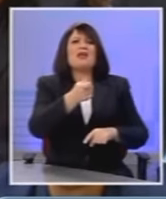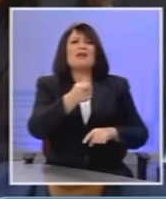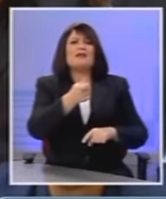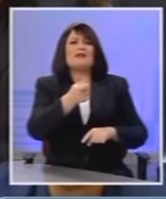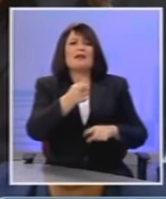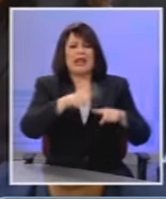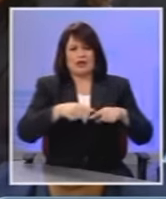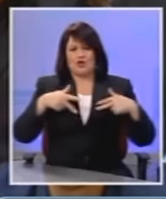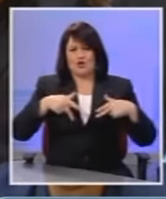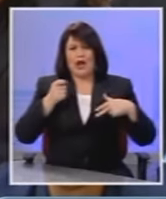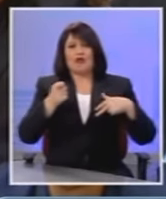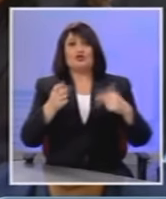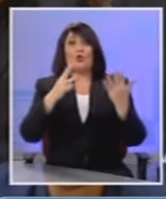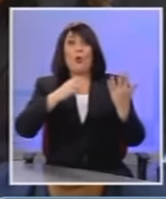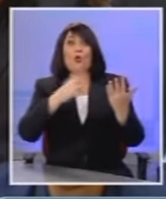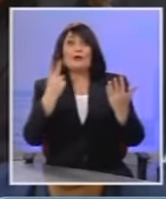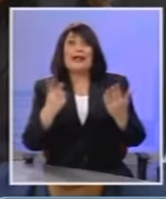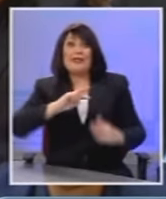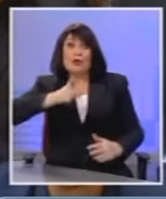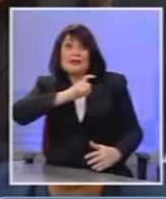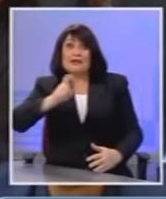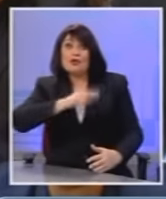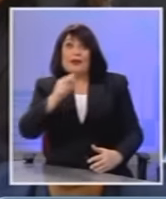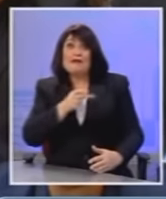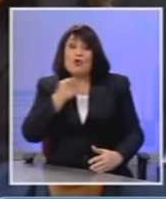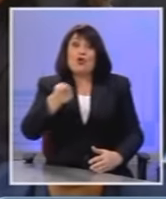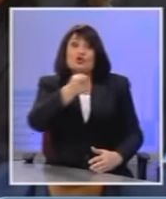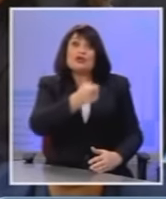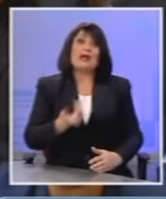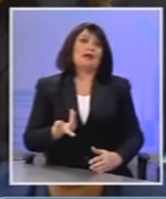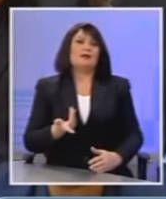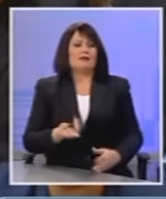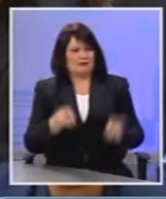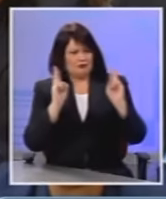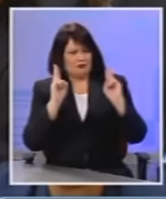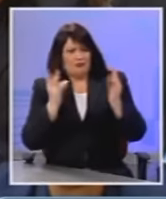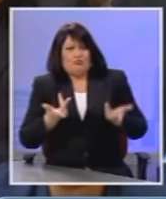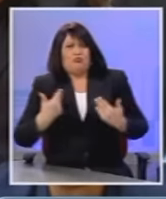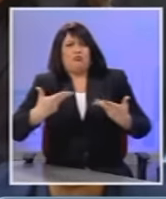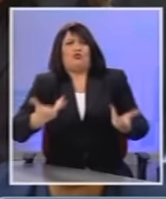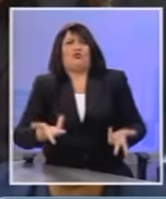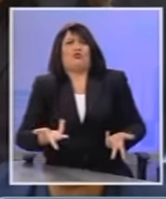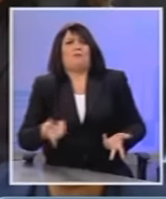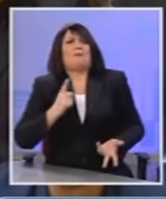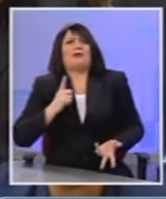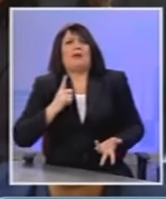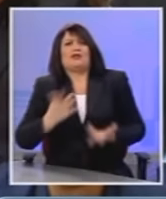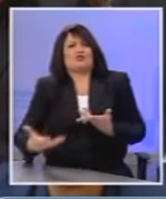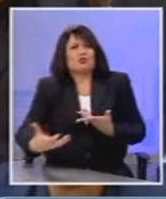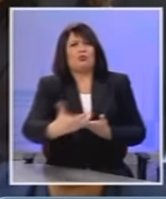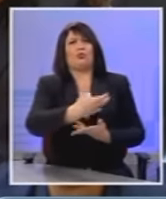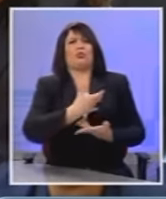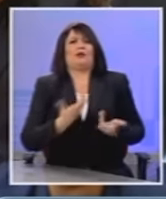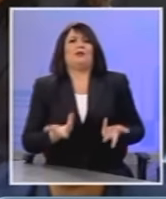ελληνικό κράτος είναι 82 δισεκατομμύρια ευρώ. Με ποια αισιοδοξία καταθέτεται αυτό τον